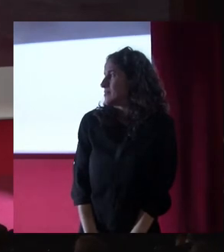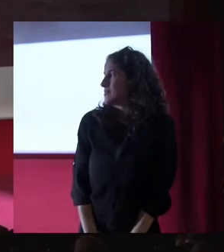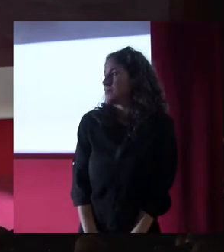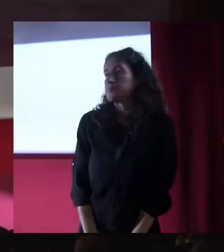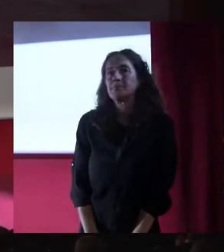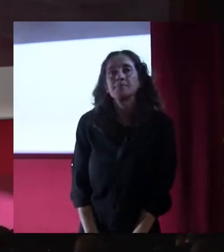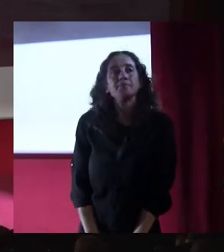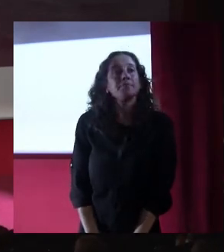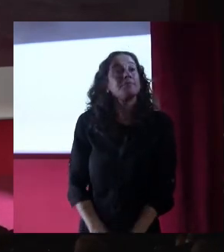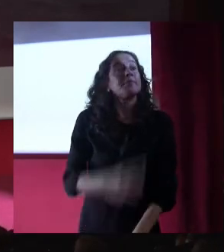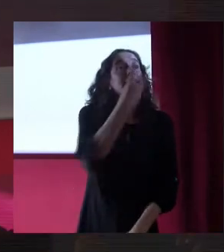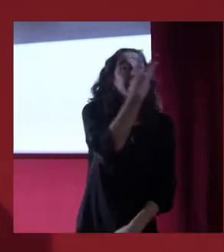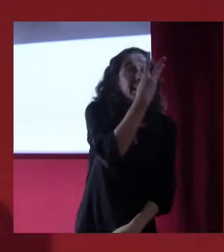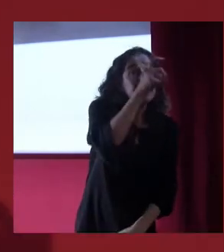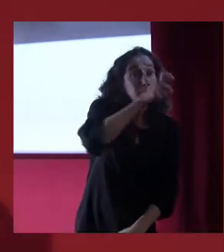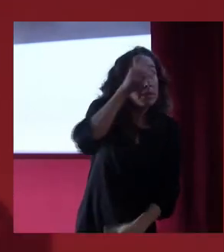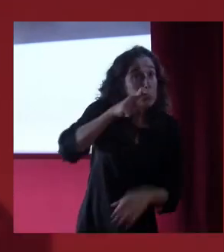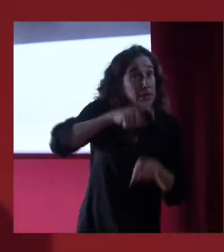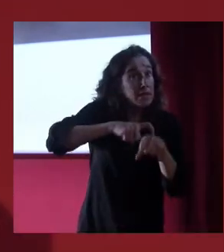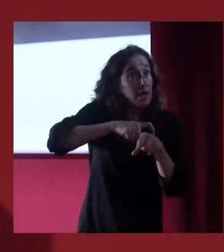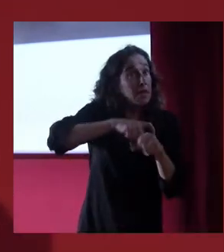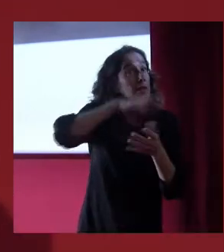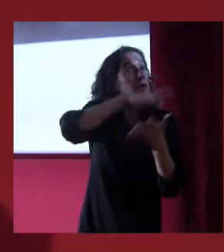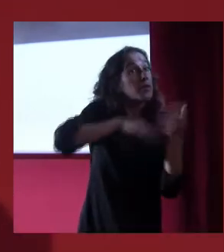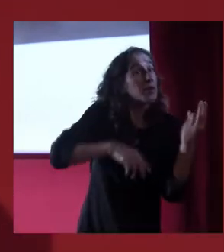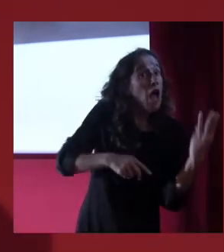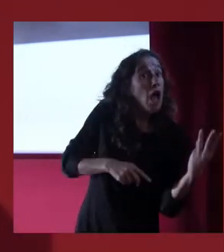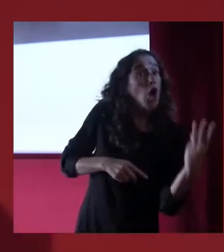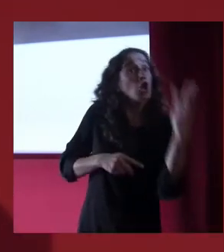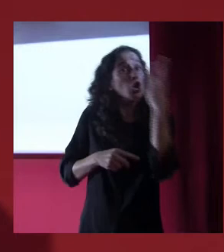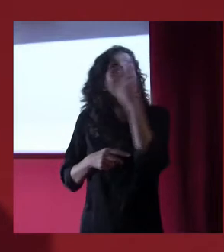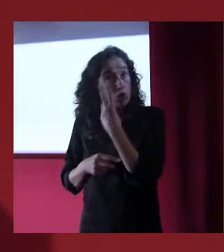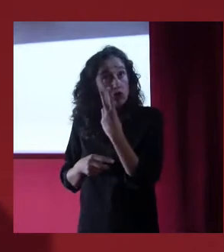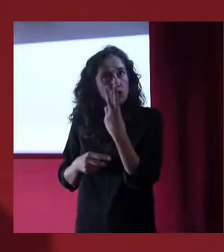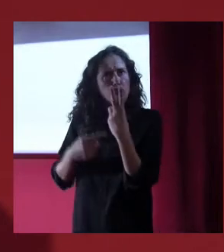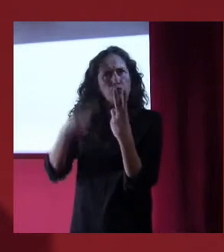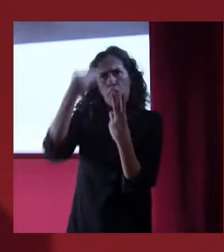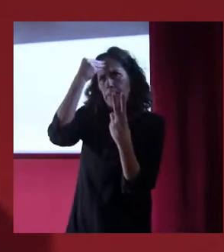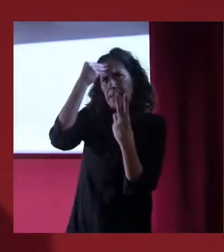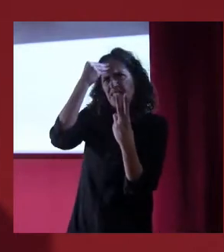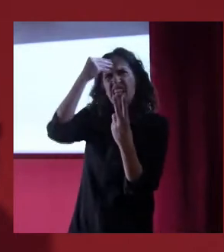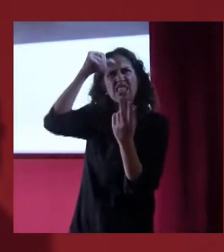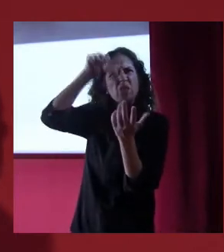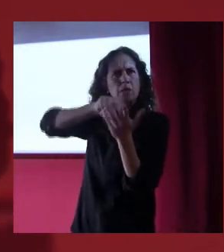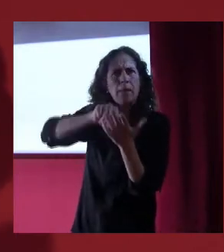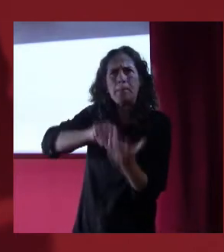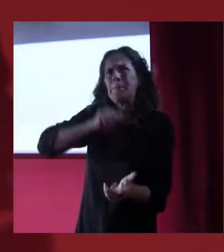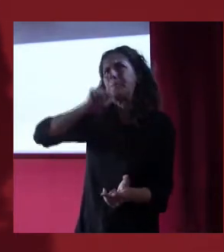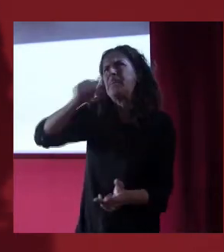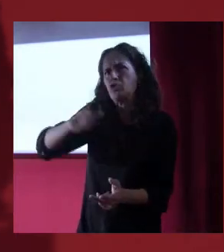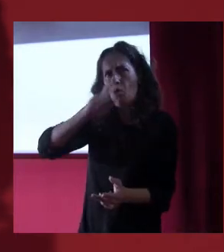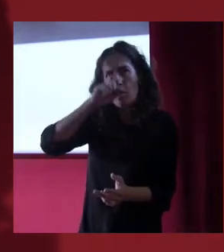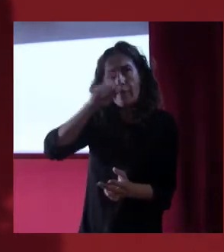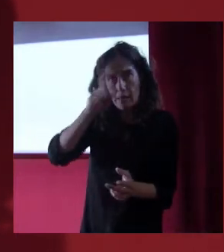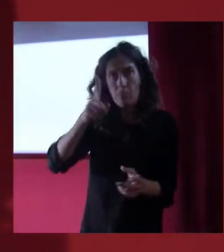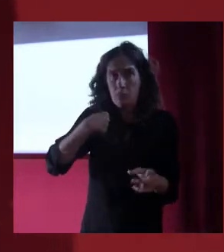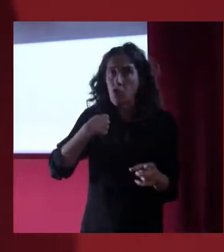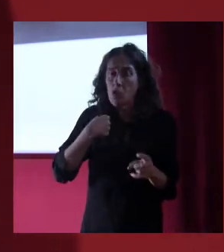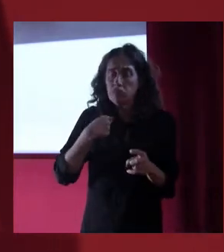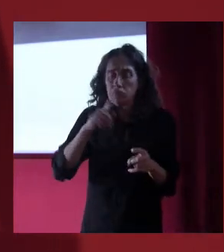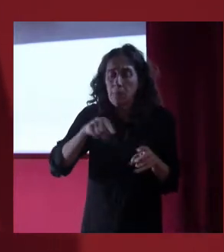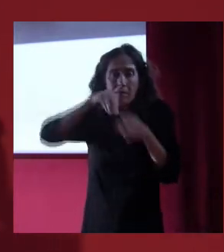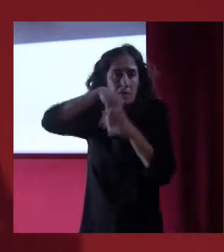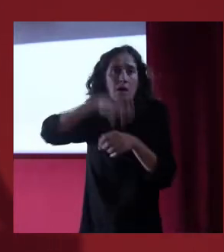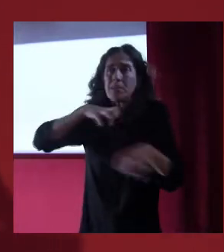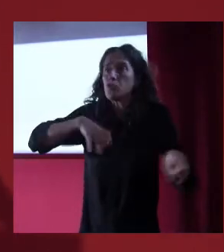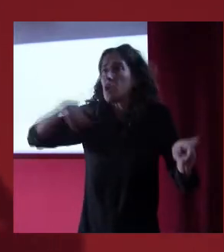Dos de cada tres barcelonins i barcelonines pensa que la ciutat empitjora cada any. Jo formo part d'aquesta majoria, segur